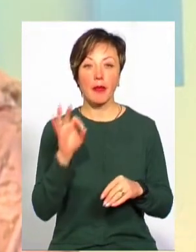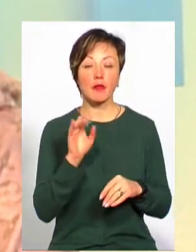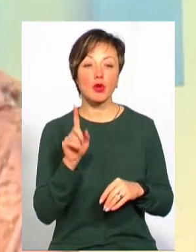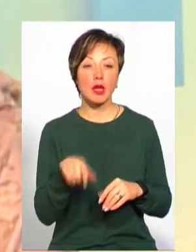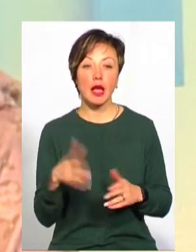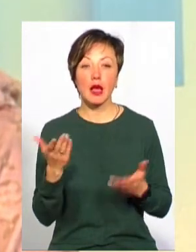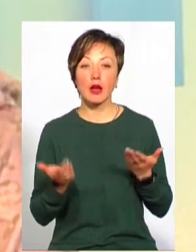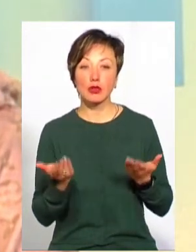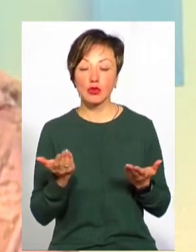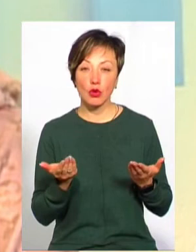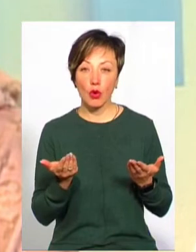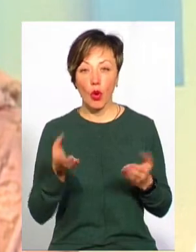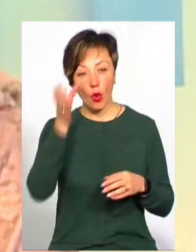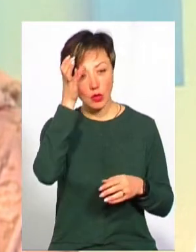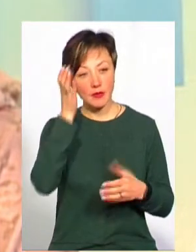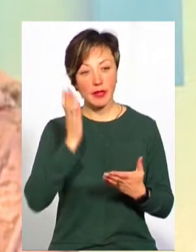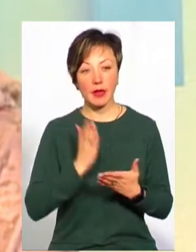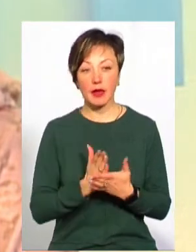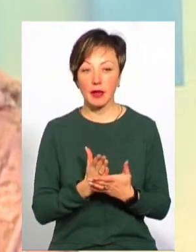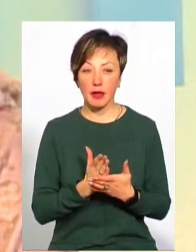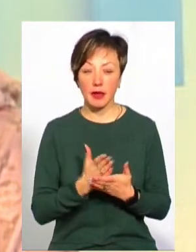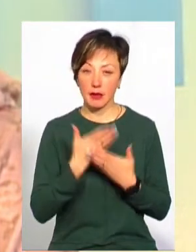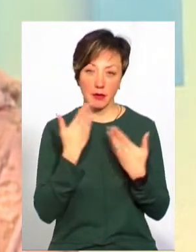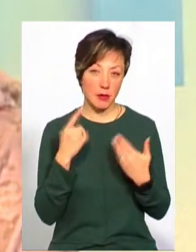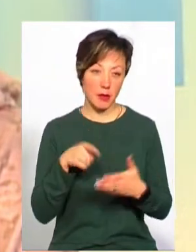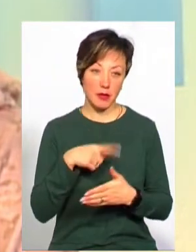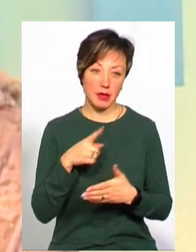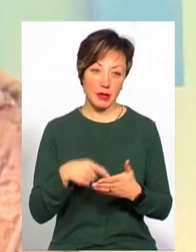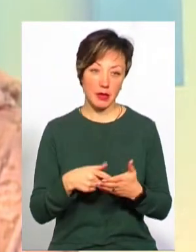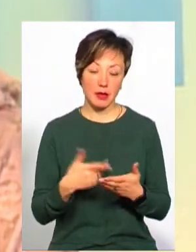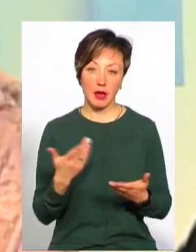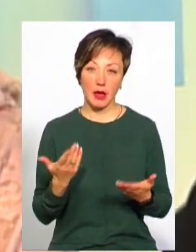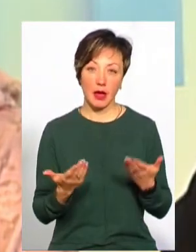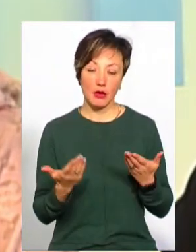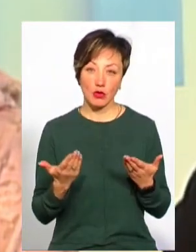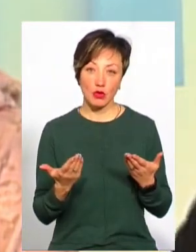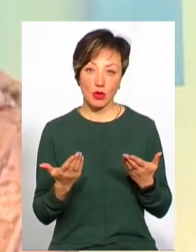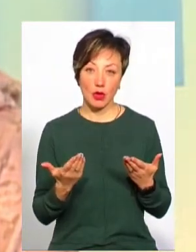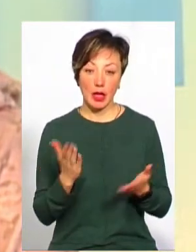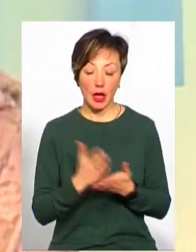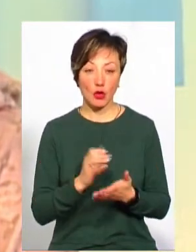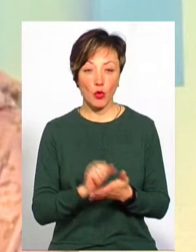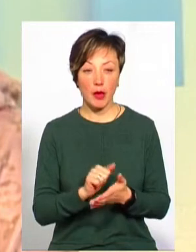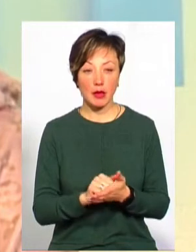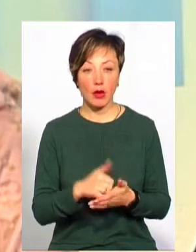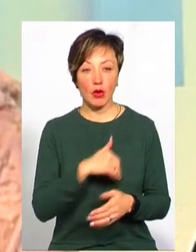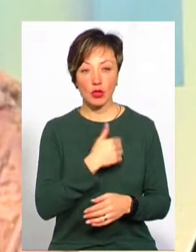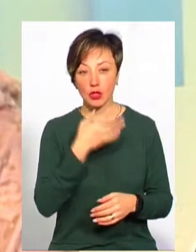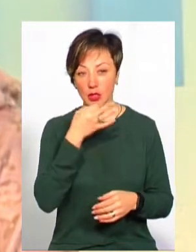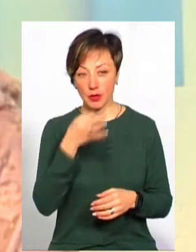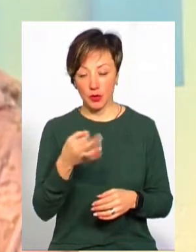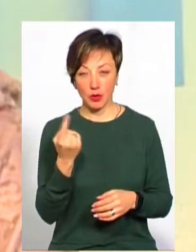те, якщо освіта є, нема питань. Але мова йде, якщо є документ. Але я хочу ще